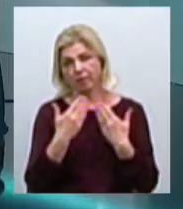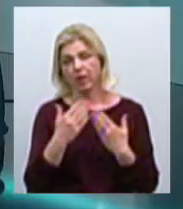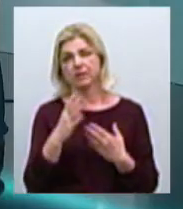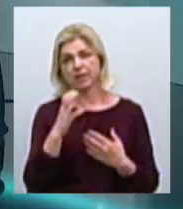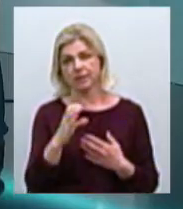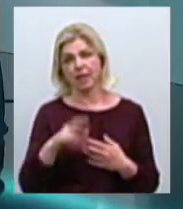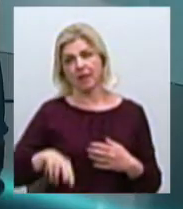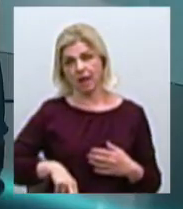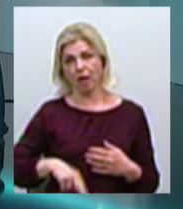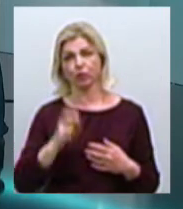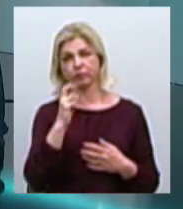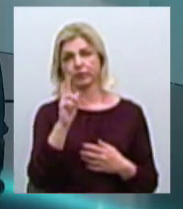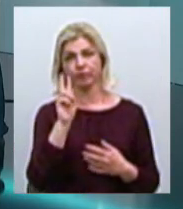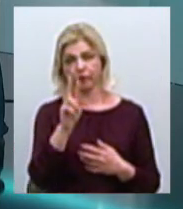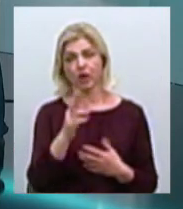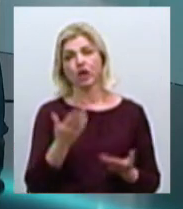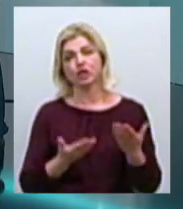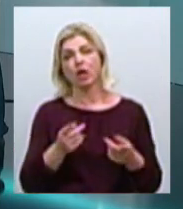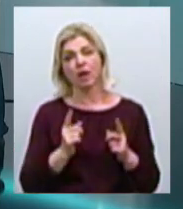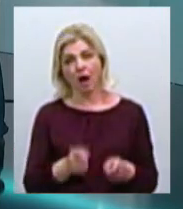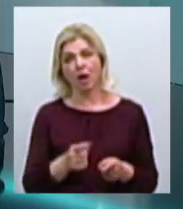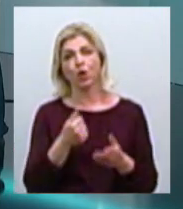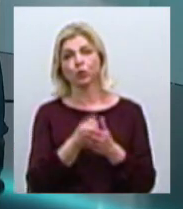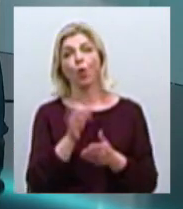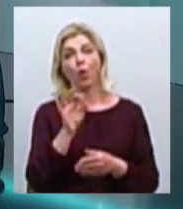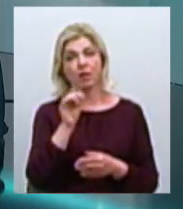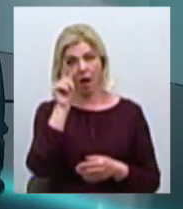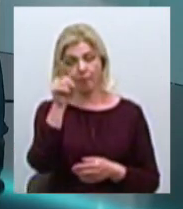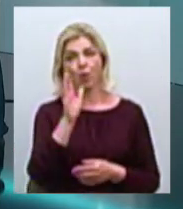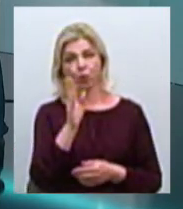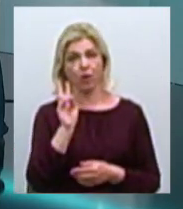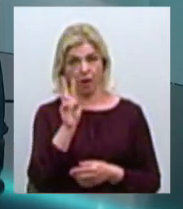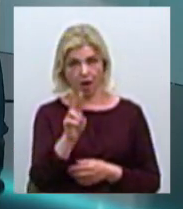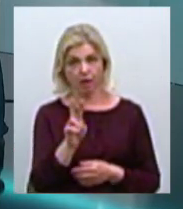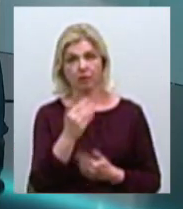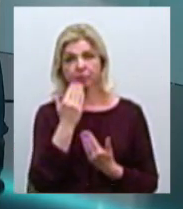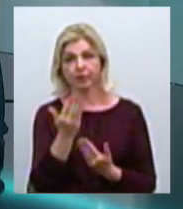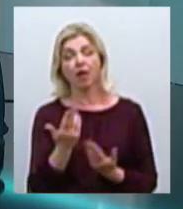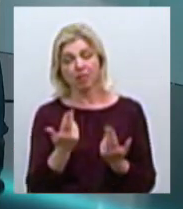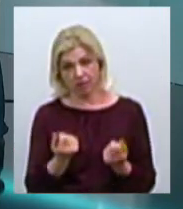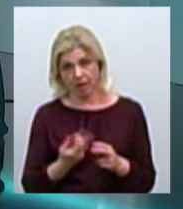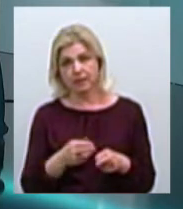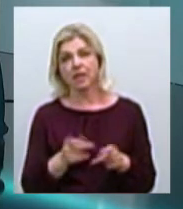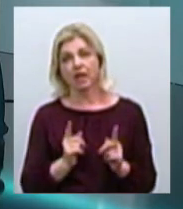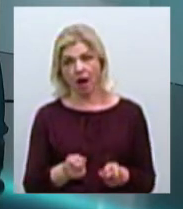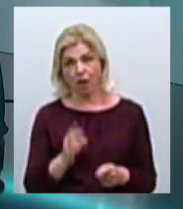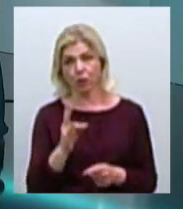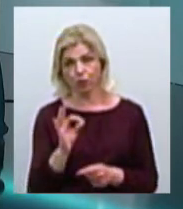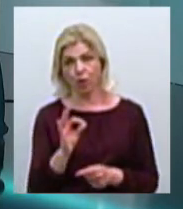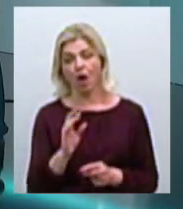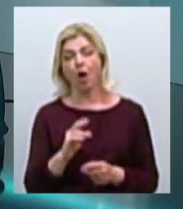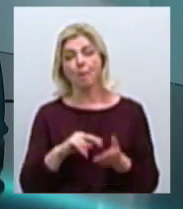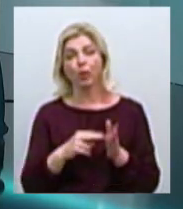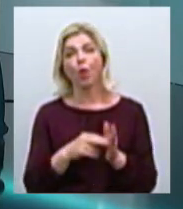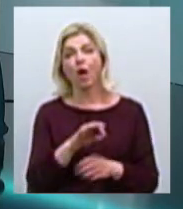Чи реально, що колись до корабельного району підуть тролейбуси? Це реально. Проєкт в цьому році, наскільки